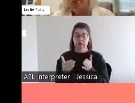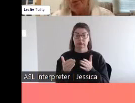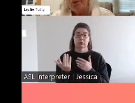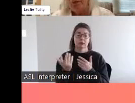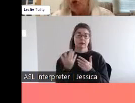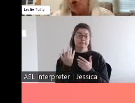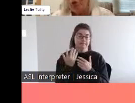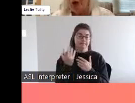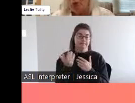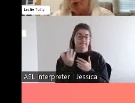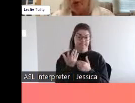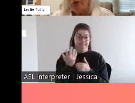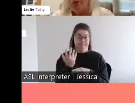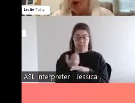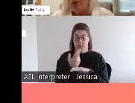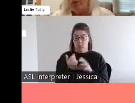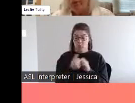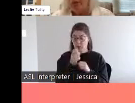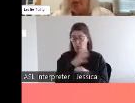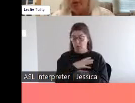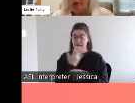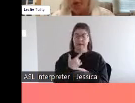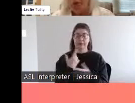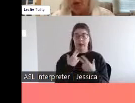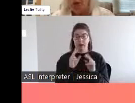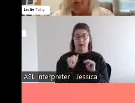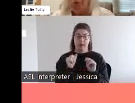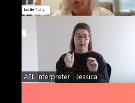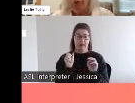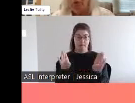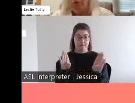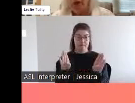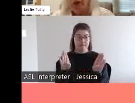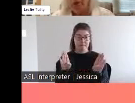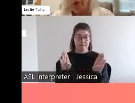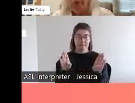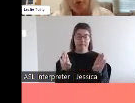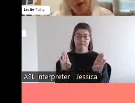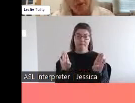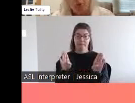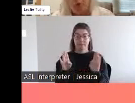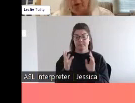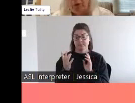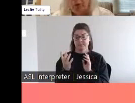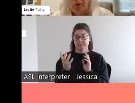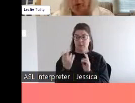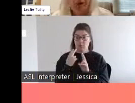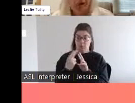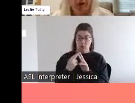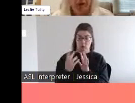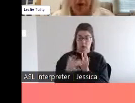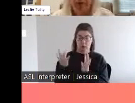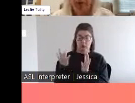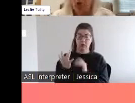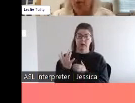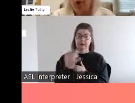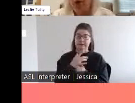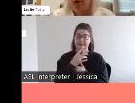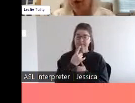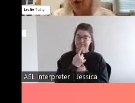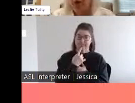que l'alcool et la toxicomanie sont utilisés par les femmes pour s'engourdir